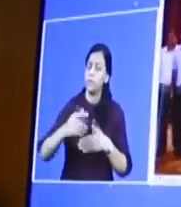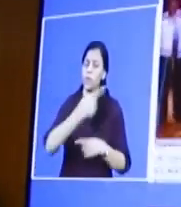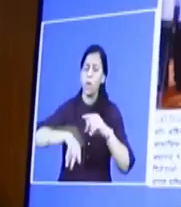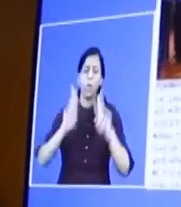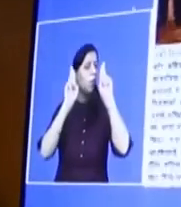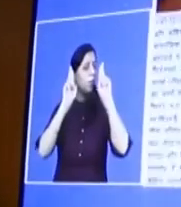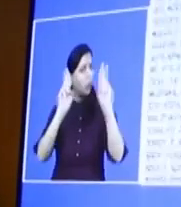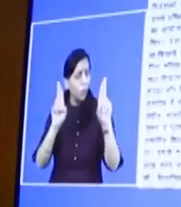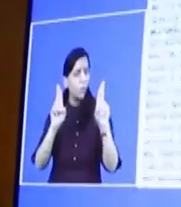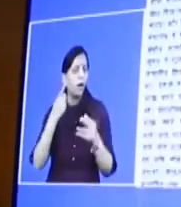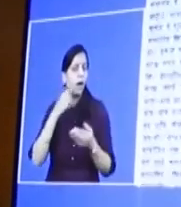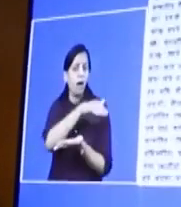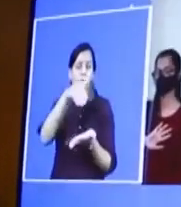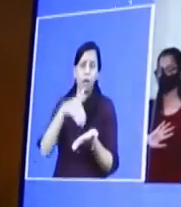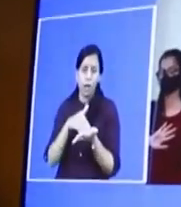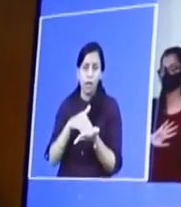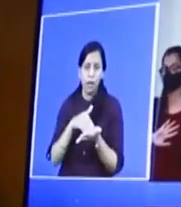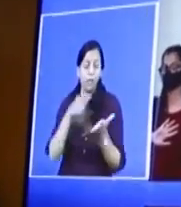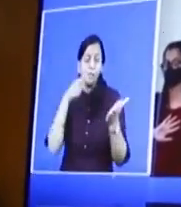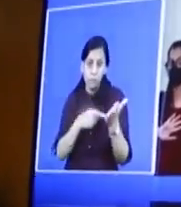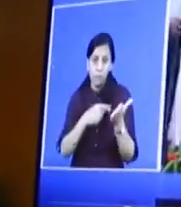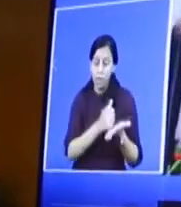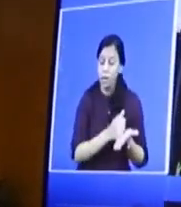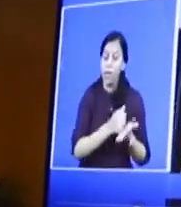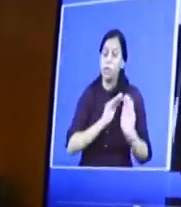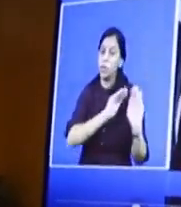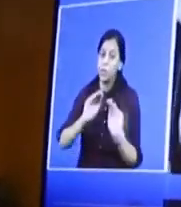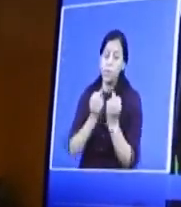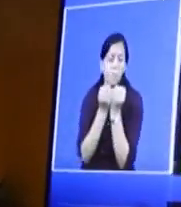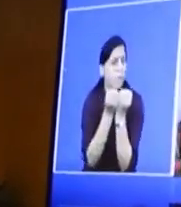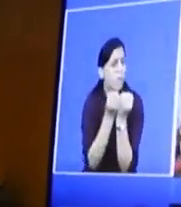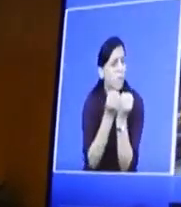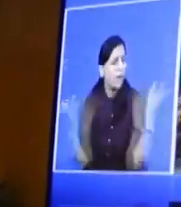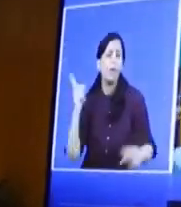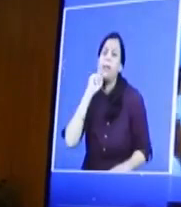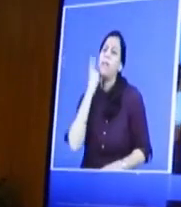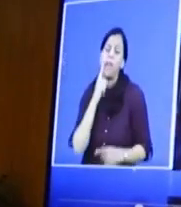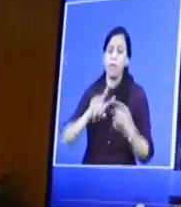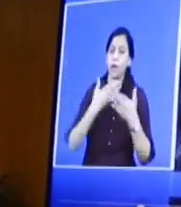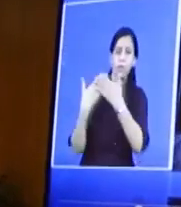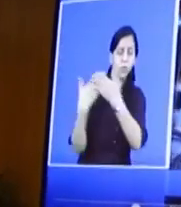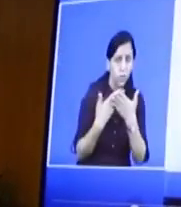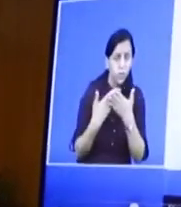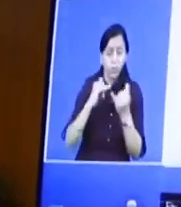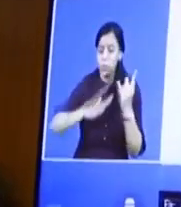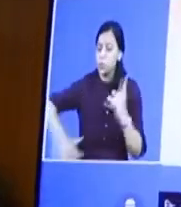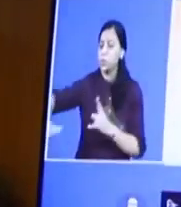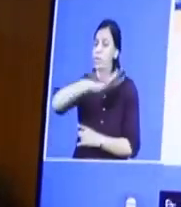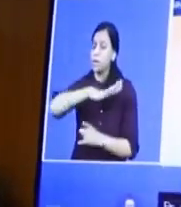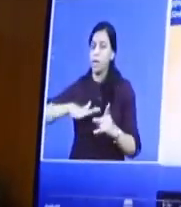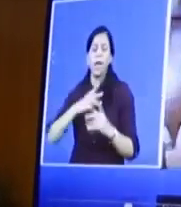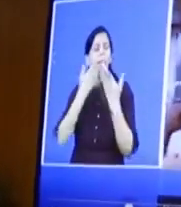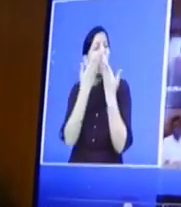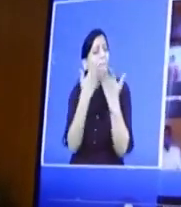कार्य करता रहेगा और हमारा विश्वास है कि संस्थान के माध्यम से अधिक श्रवण बाधितों के लिए शैक्षिक